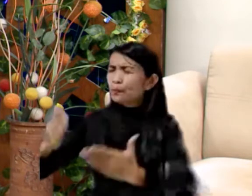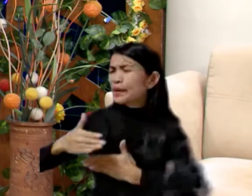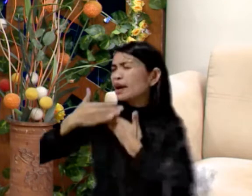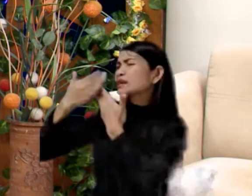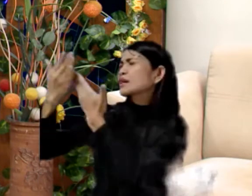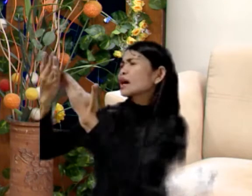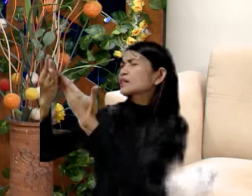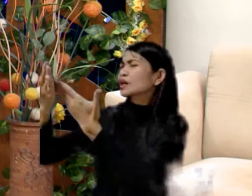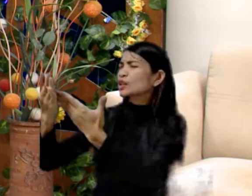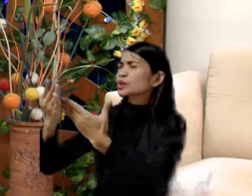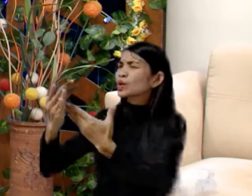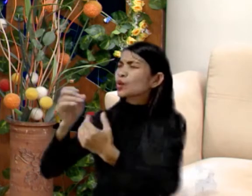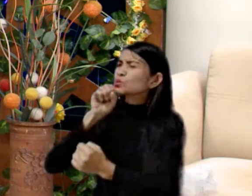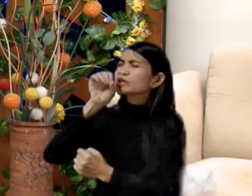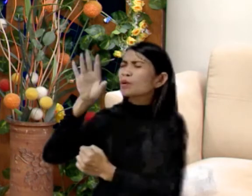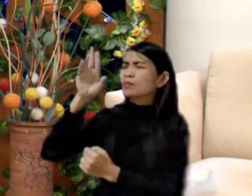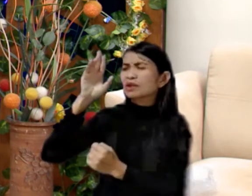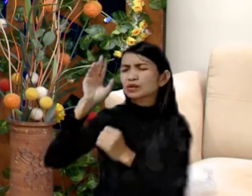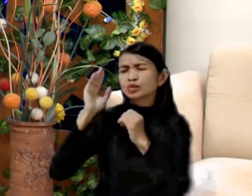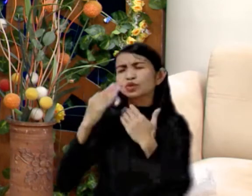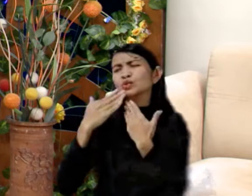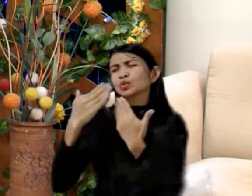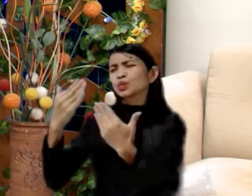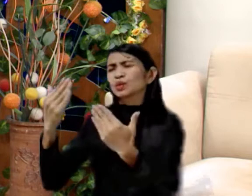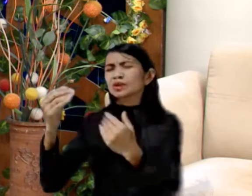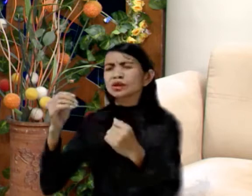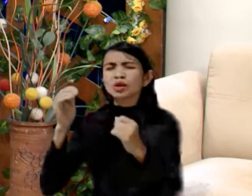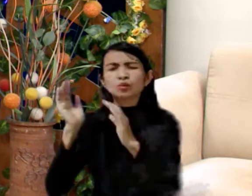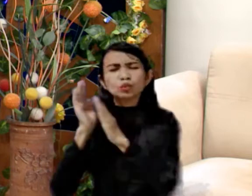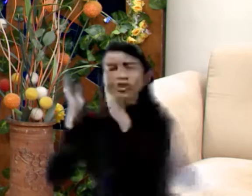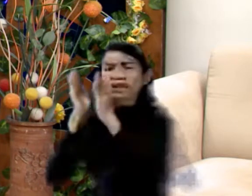Tuhan pada saat yang indah ini.